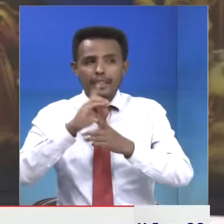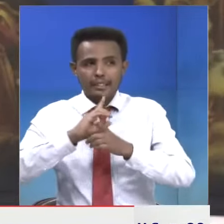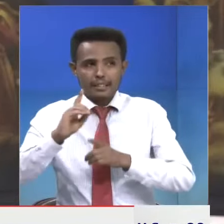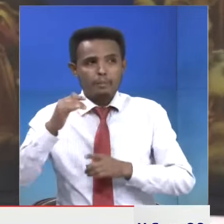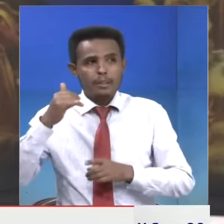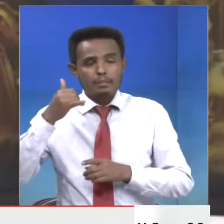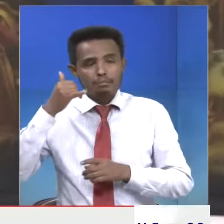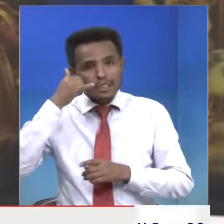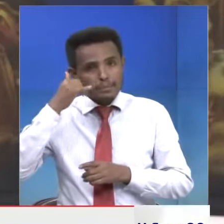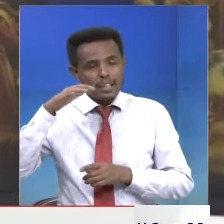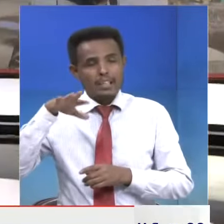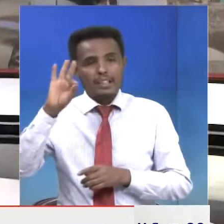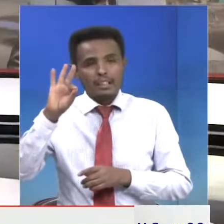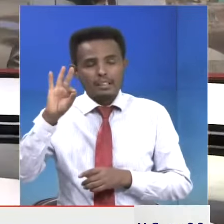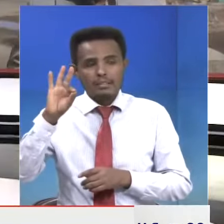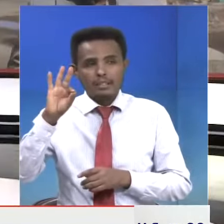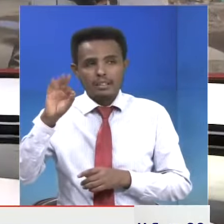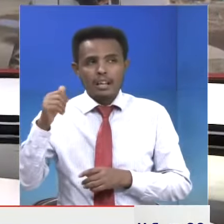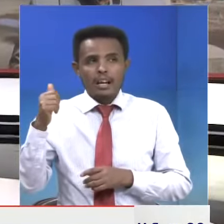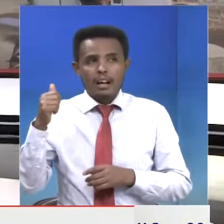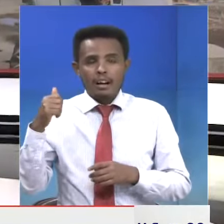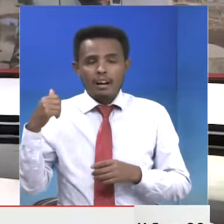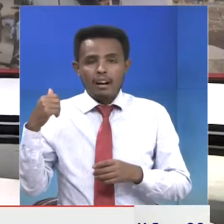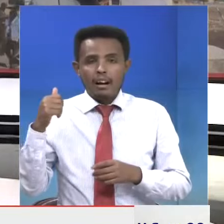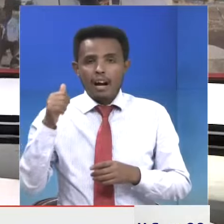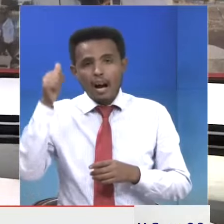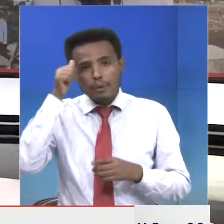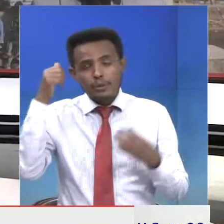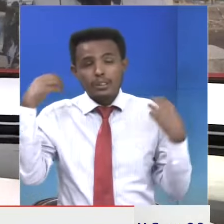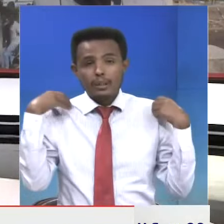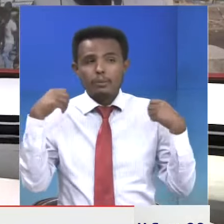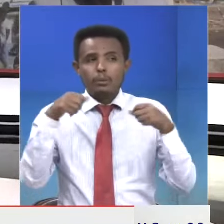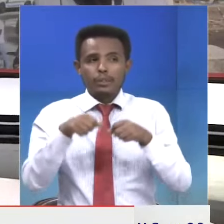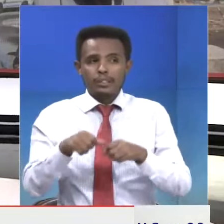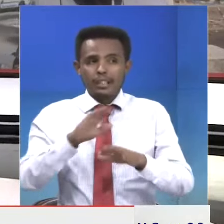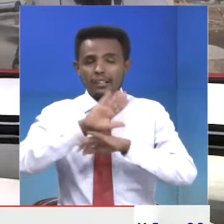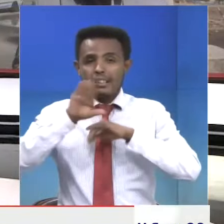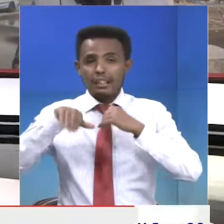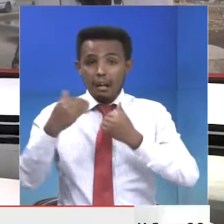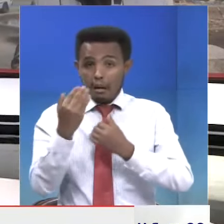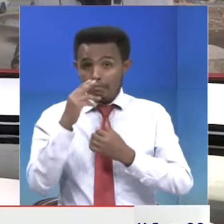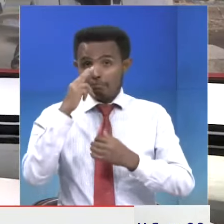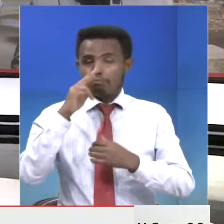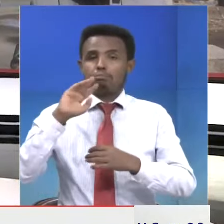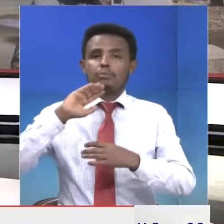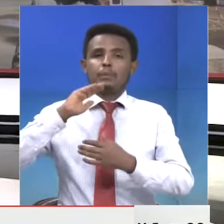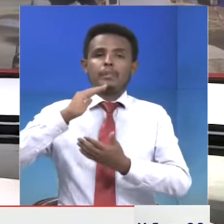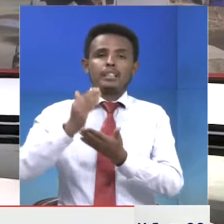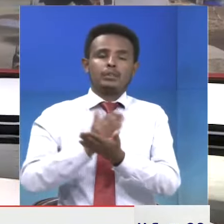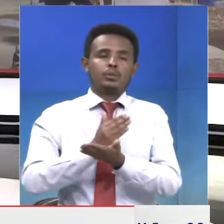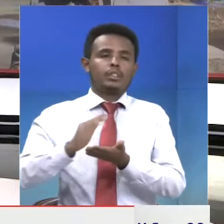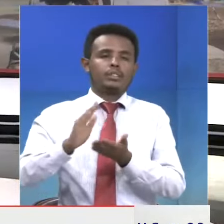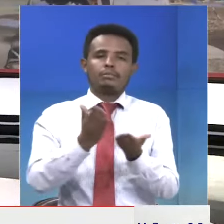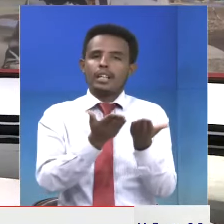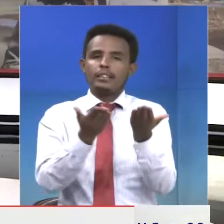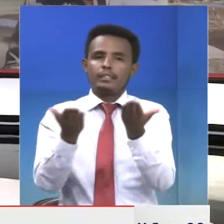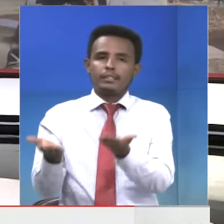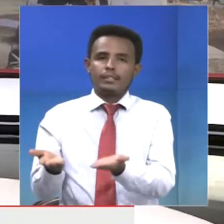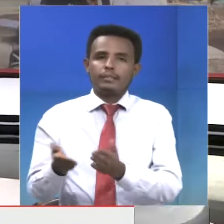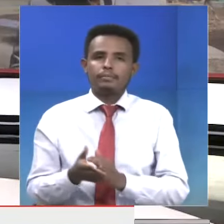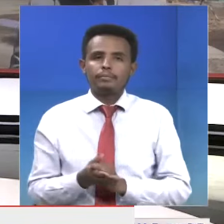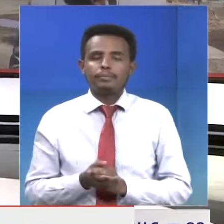ላይ ይገኛል። አብዮት እንደምን ውለሃል? ያለህን አጠቃላይ መረጃ ለተመልካቾቻችን አድርሰልን።